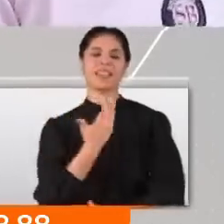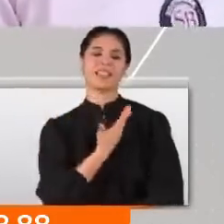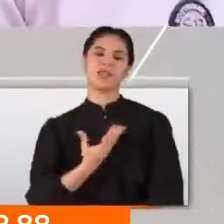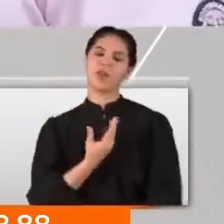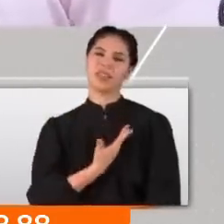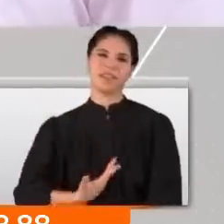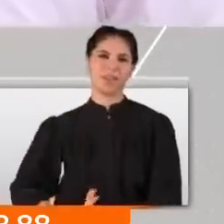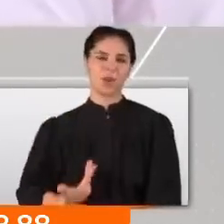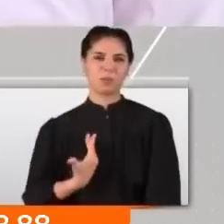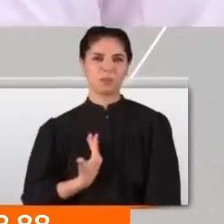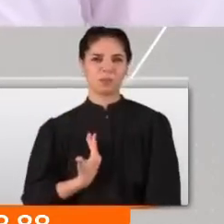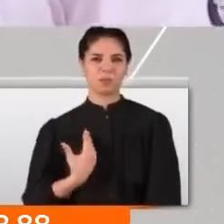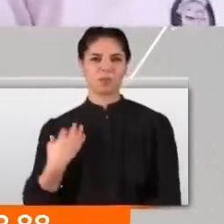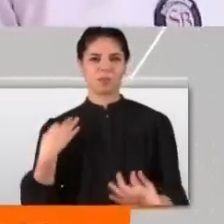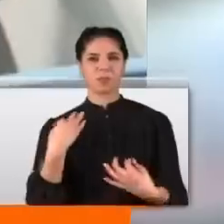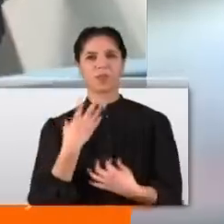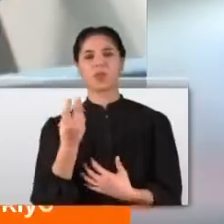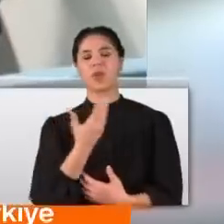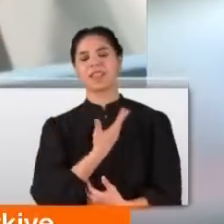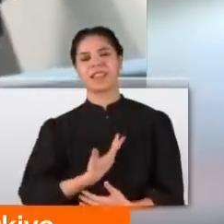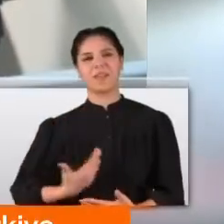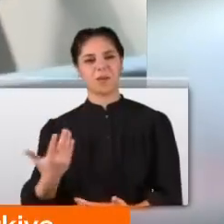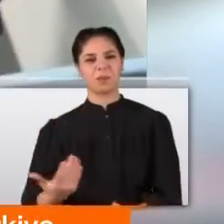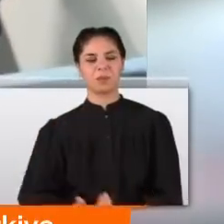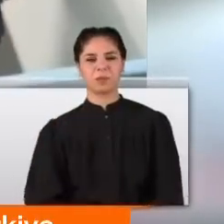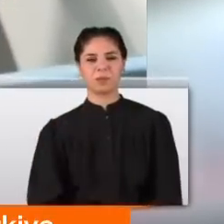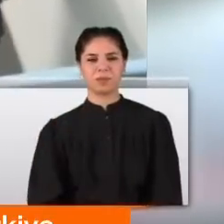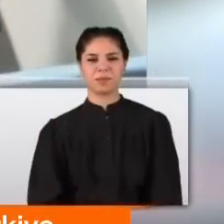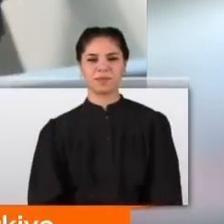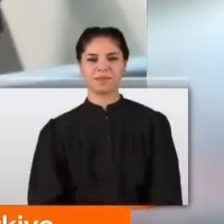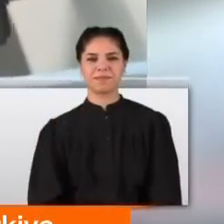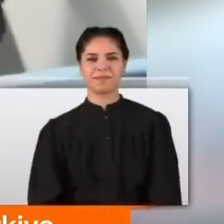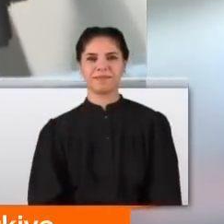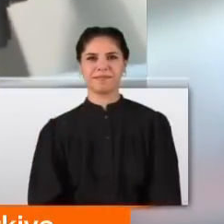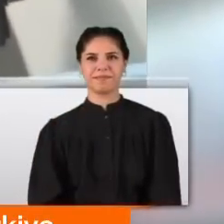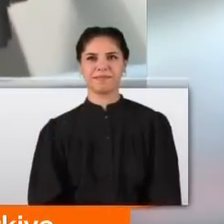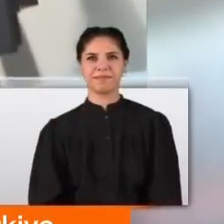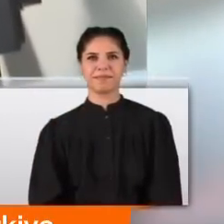seviyorum. Saygı duyuyorum. Uzun ince bir